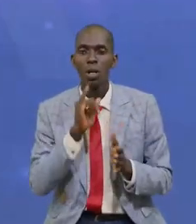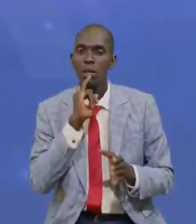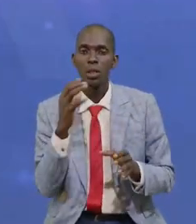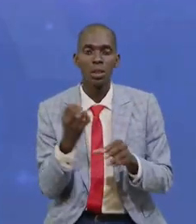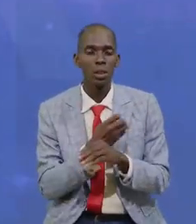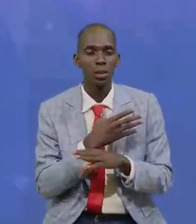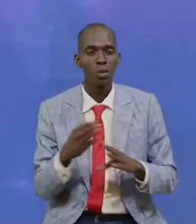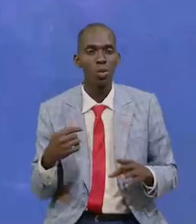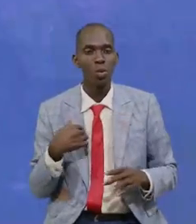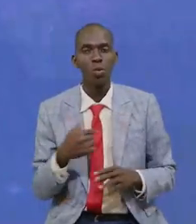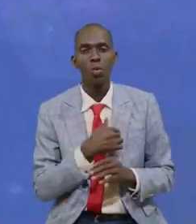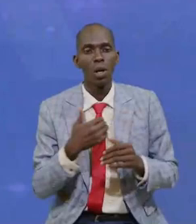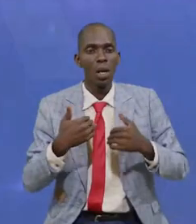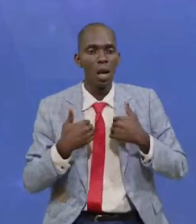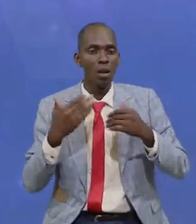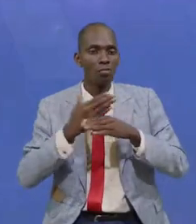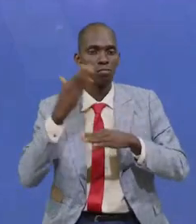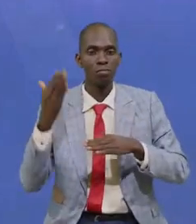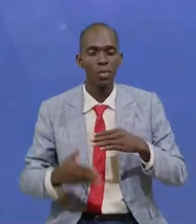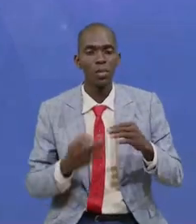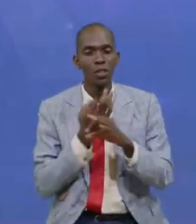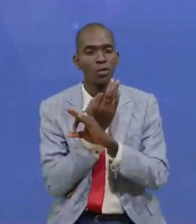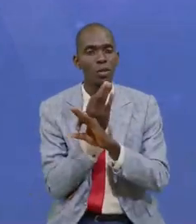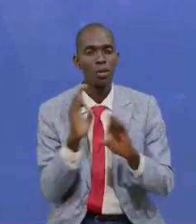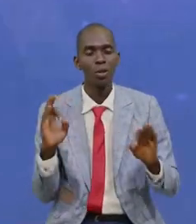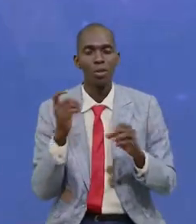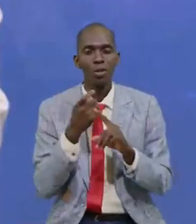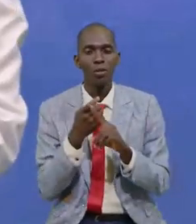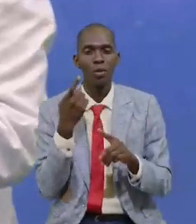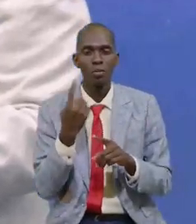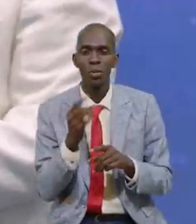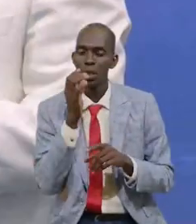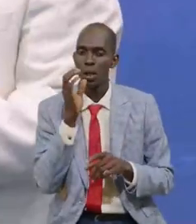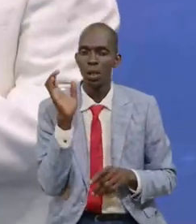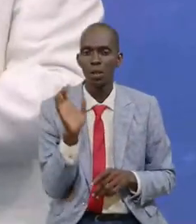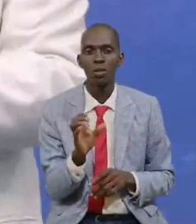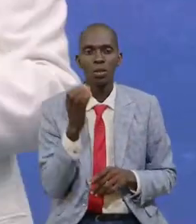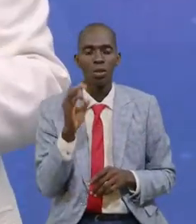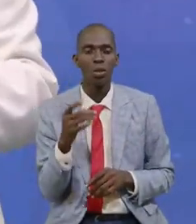ôtée, nous avons la libération totale